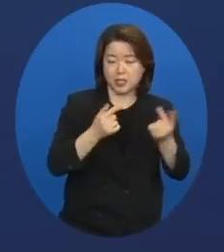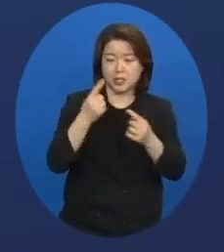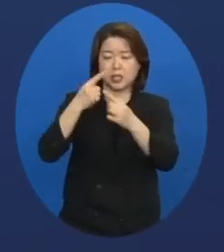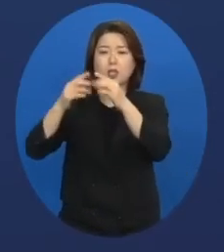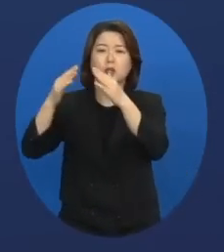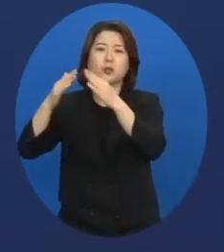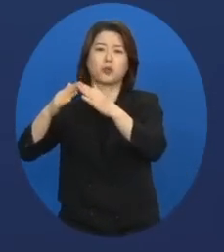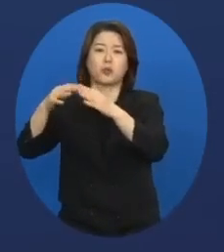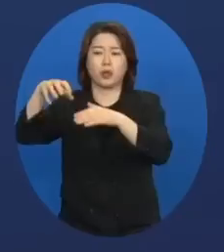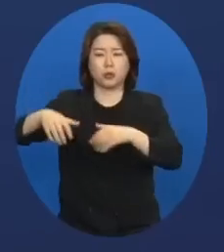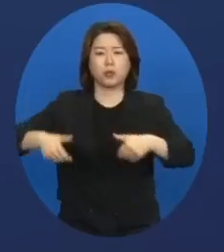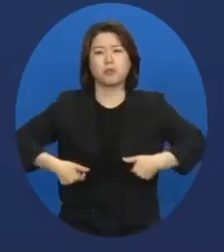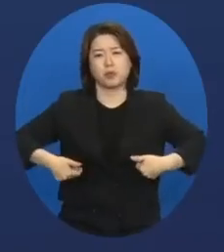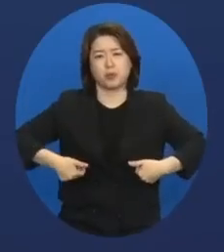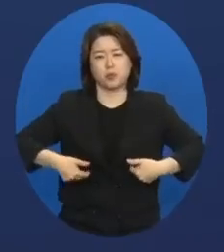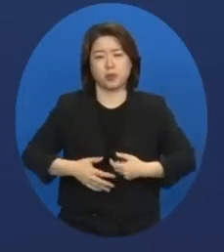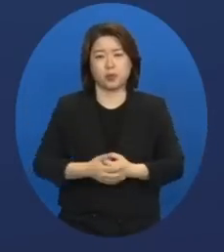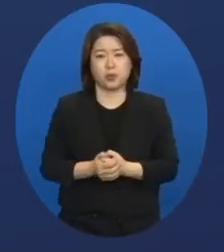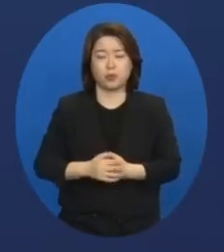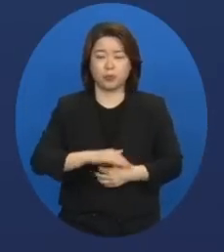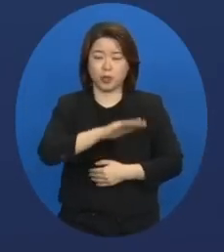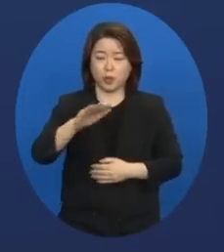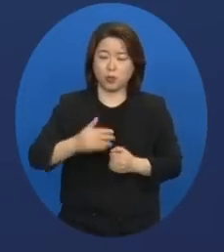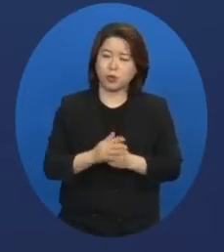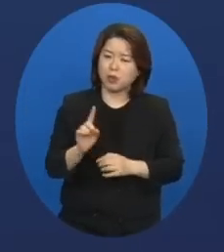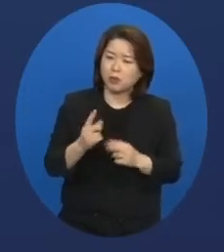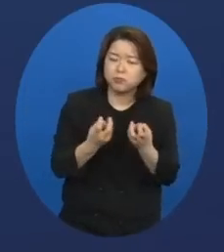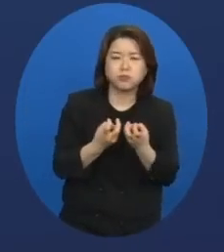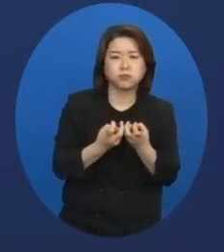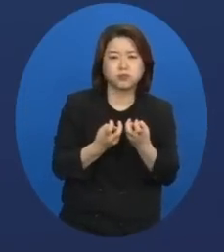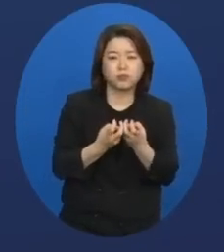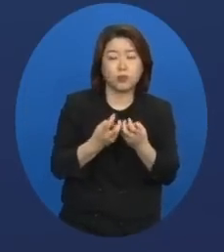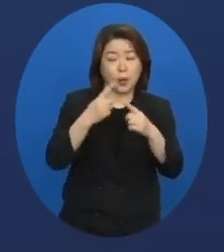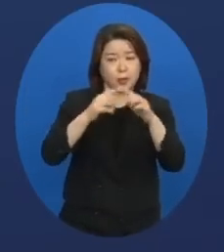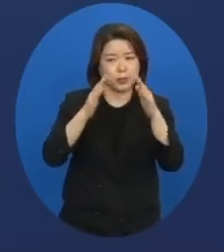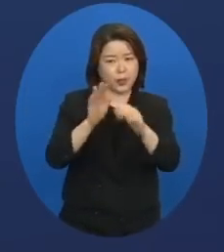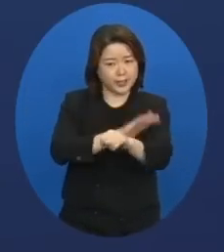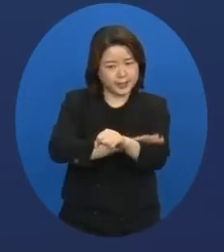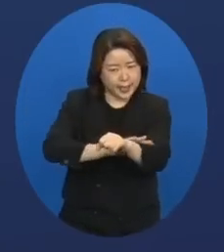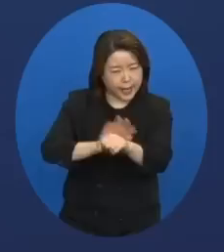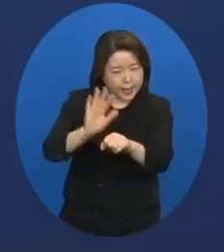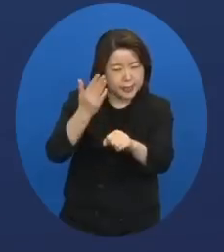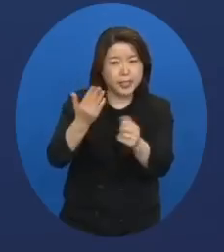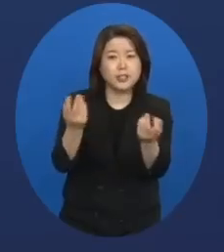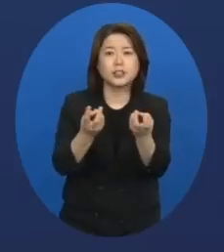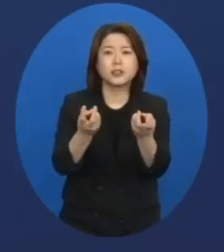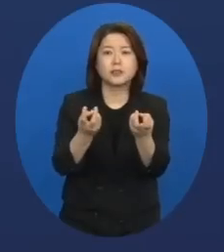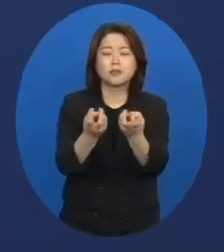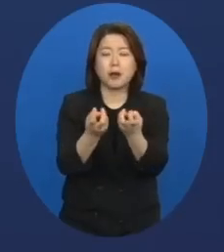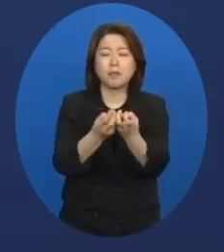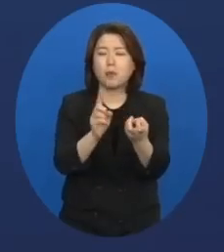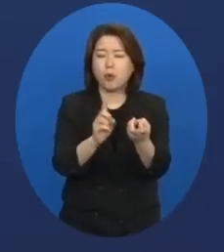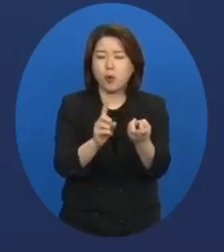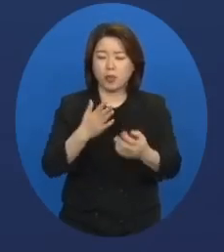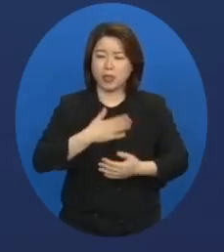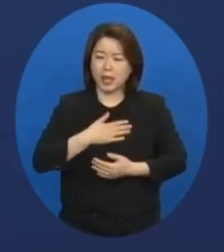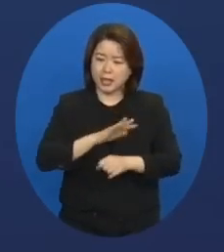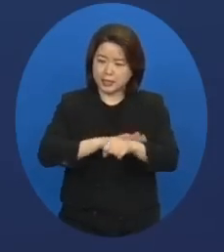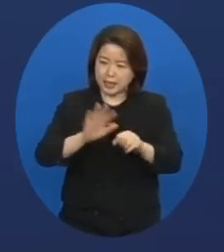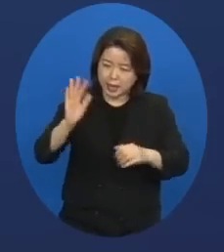겁니다. 우리가 어떻게 하는 것이 정말 우리 교회가 잘 되는 길이고 우리가 잘 되는 길입니까?